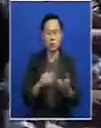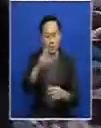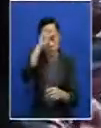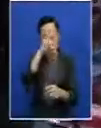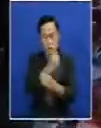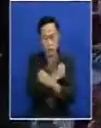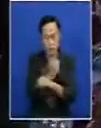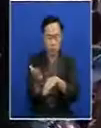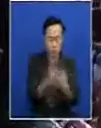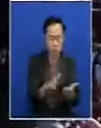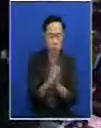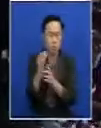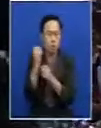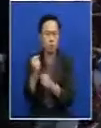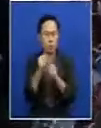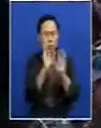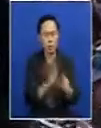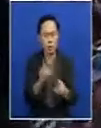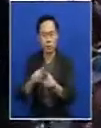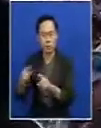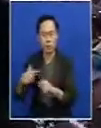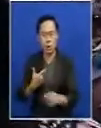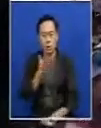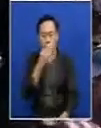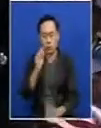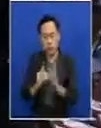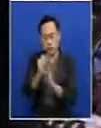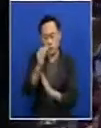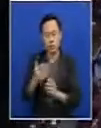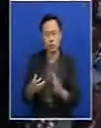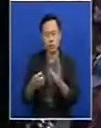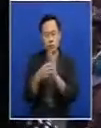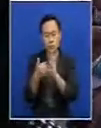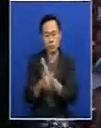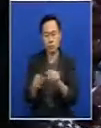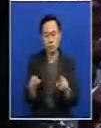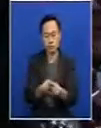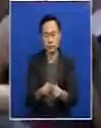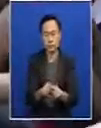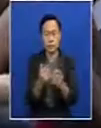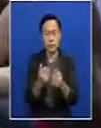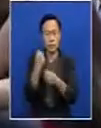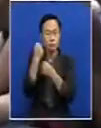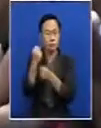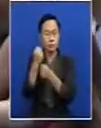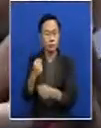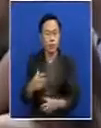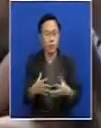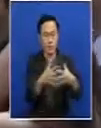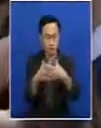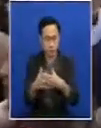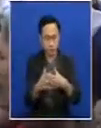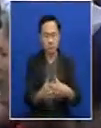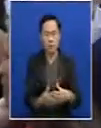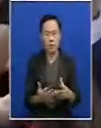อียิปต์และมีการประท้วงรัฐบาลแบบเดียวกันนี้ทั่วแอฟริกาเหนือและก็ตะวันออกกลางด้วยสำหรับบรรยากาศการประท้วงพอ